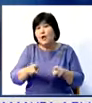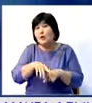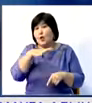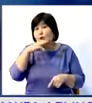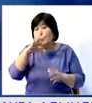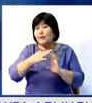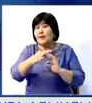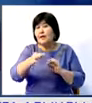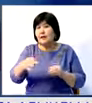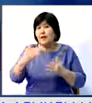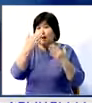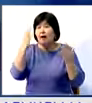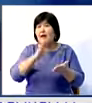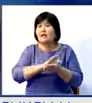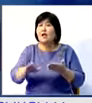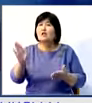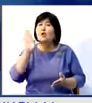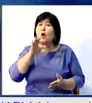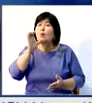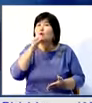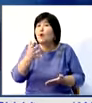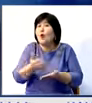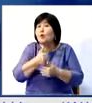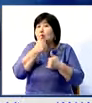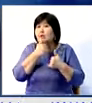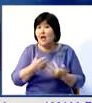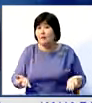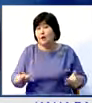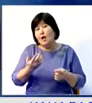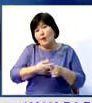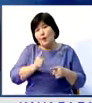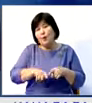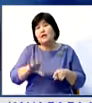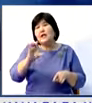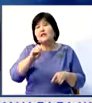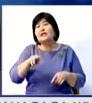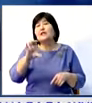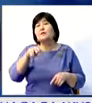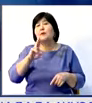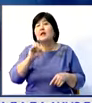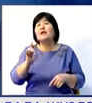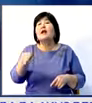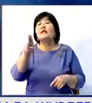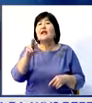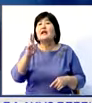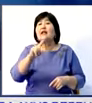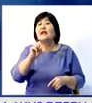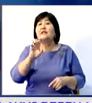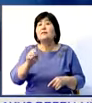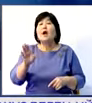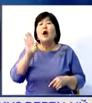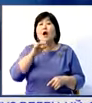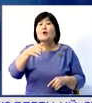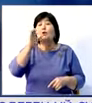елді мекендерде халық таза ауыз суға қол жеткізе алмай отыр. Осылай деген сенат спикері Дариға Назарбаева ауыз су